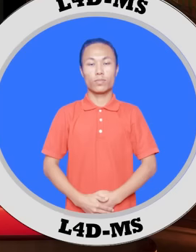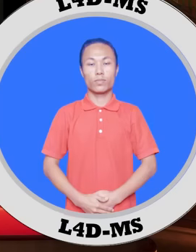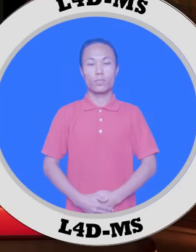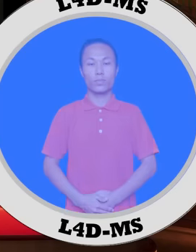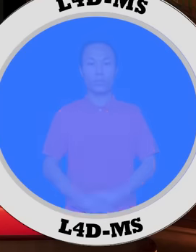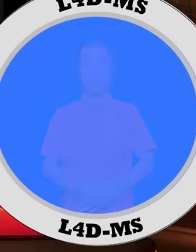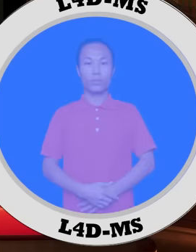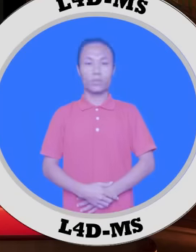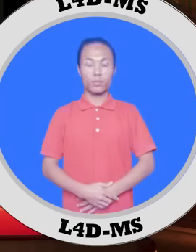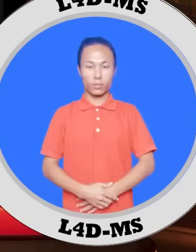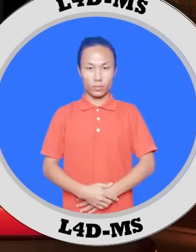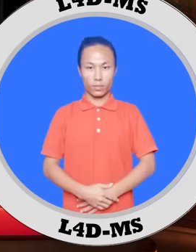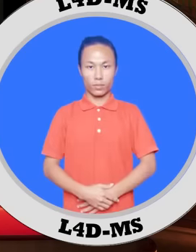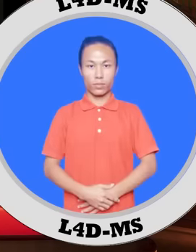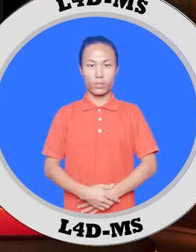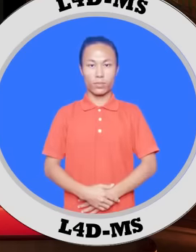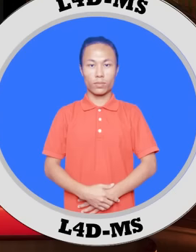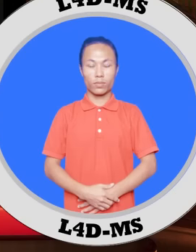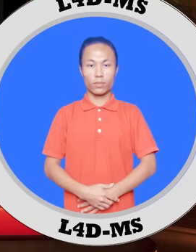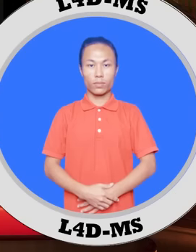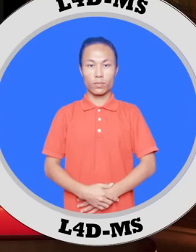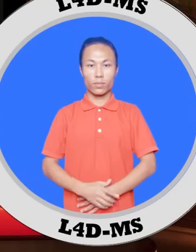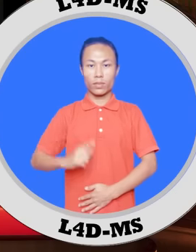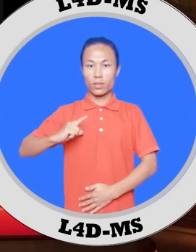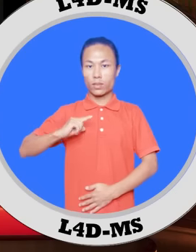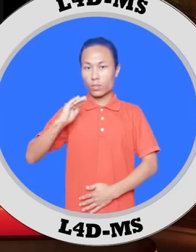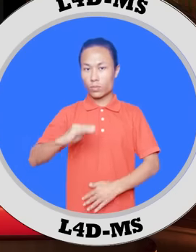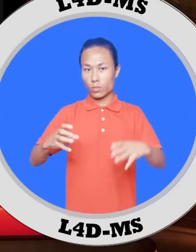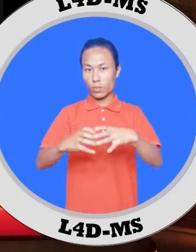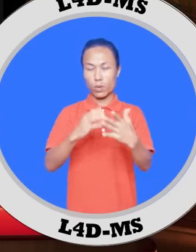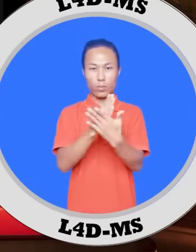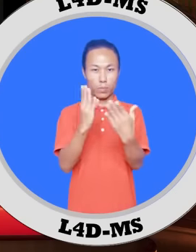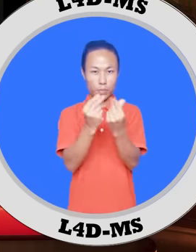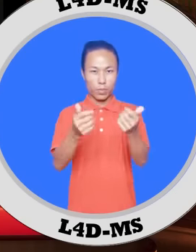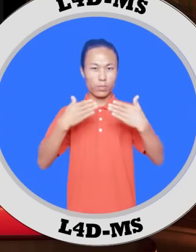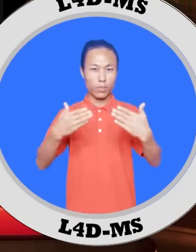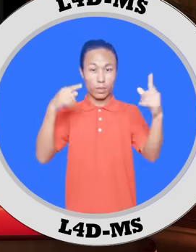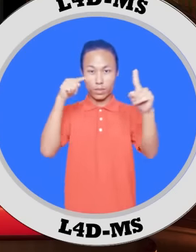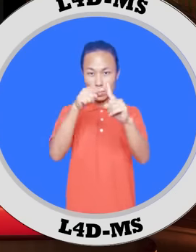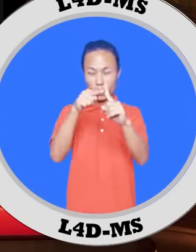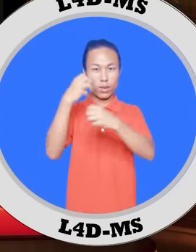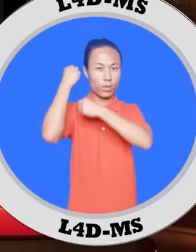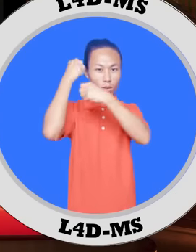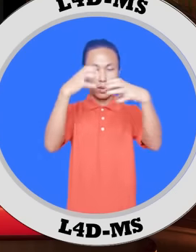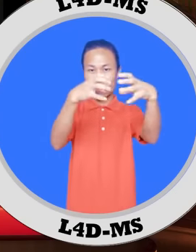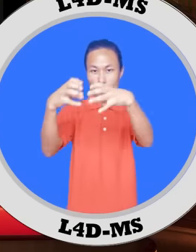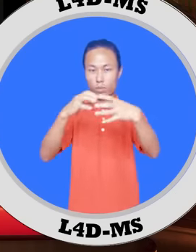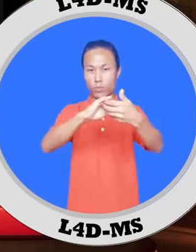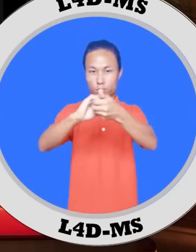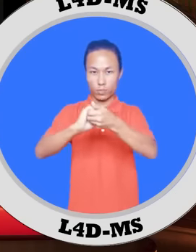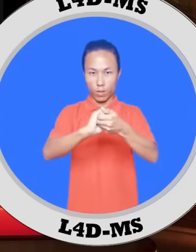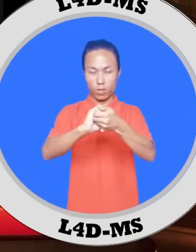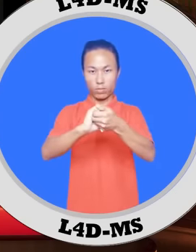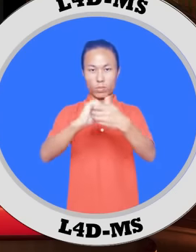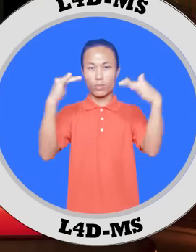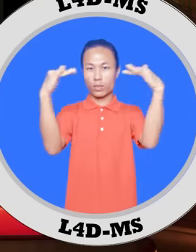န်းပြောကြားခဲ့ပါတယ်။စစ်အုပ်စုကိုအမြန်နေကုန်းချုပ်နိုင်မှုဆိုတာကျွန်တော်တို့တော်လိုင်းအင်အားစုတွေအားလုံးကစွတ်စွတ်စီစီနဲ့အသည့်အနေ